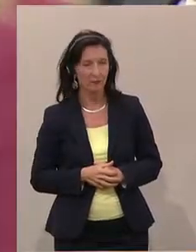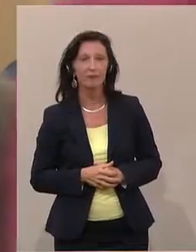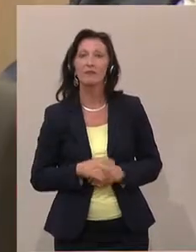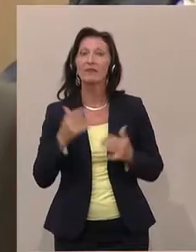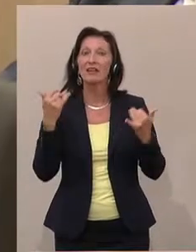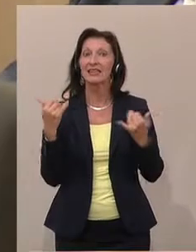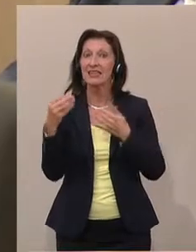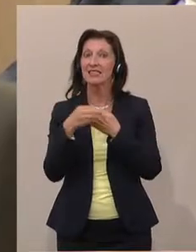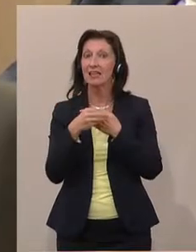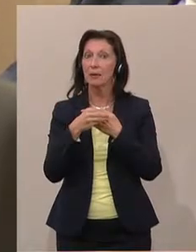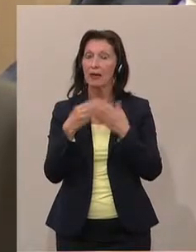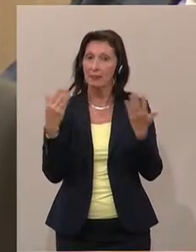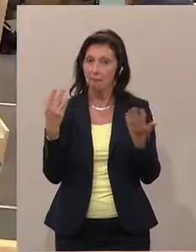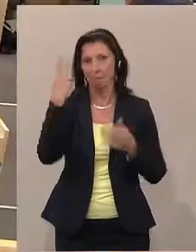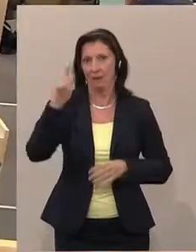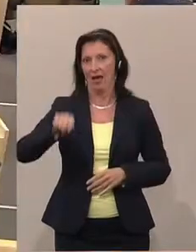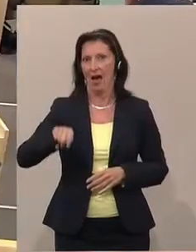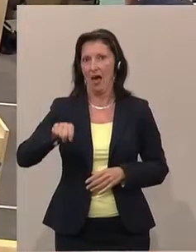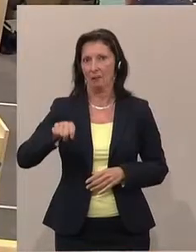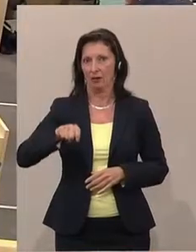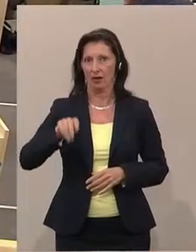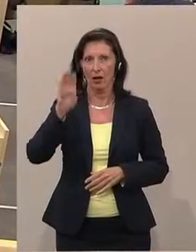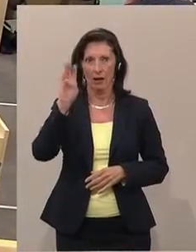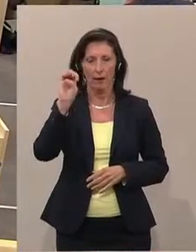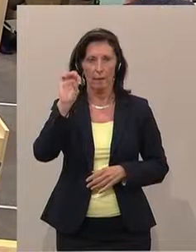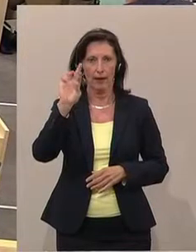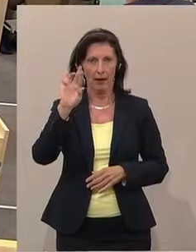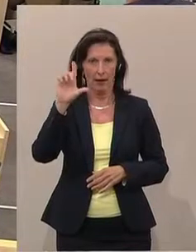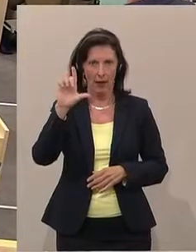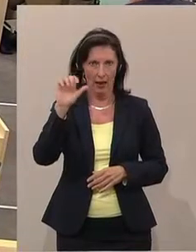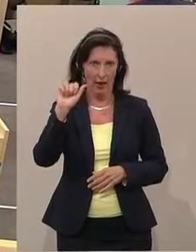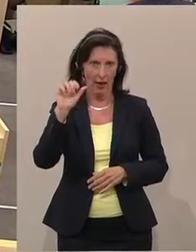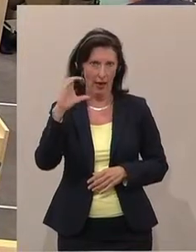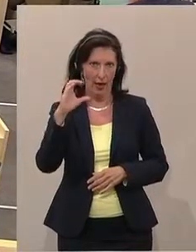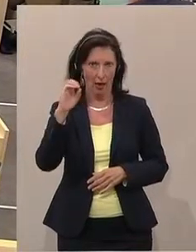Als nächstes zu Wort gemeldet ist der Herr Abgeordnete Berlakovic.